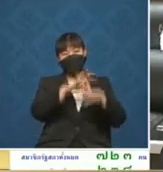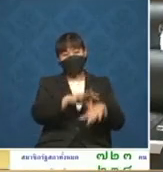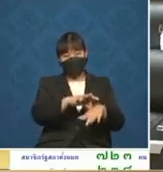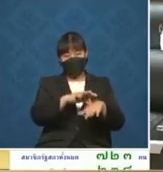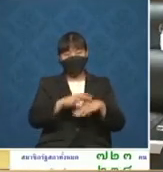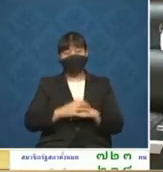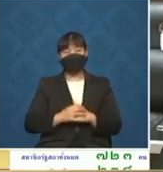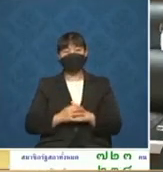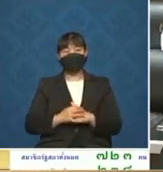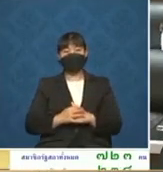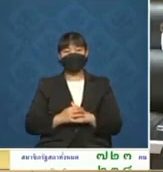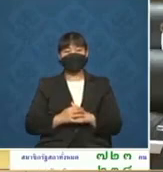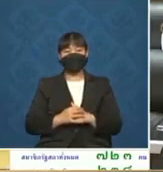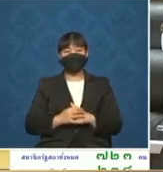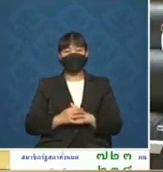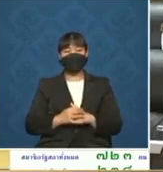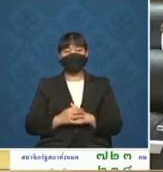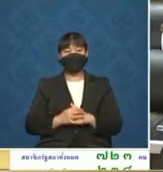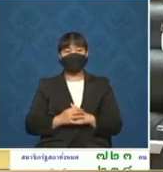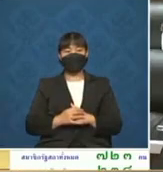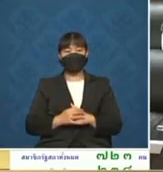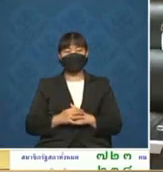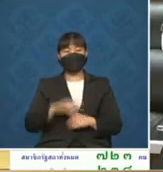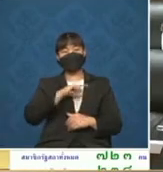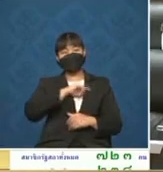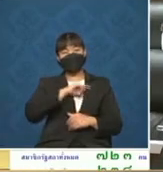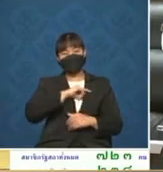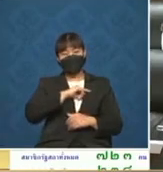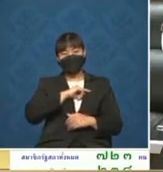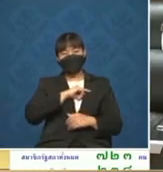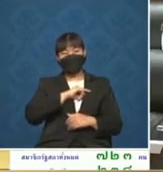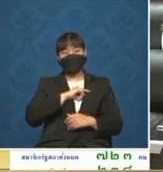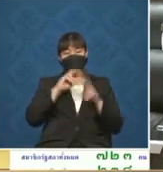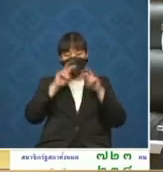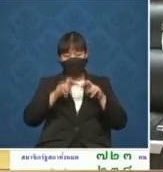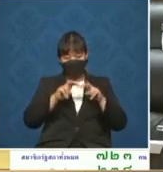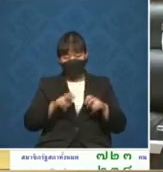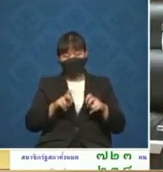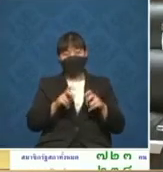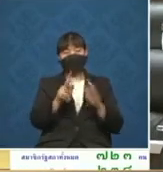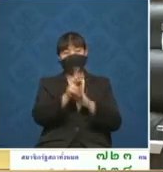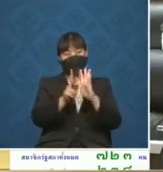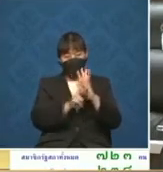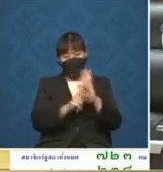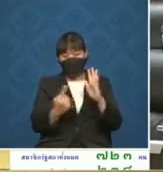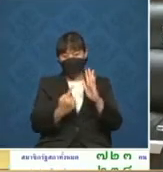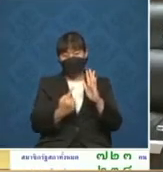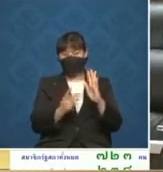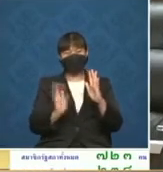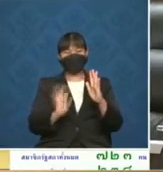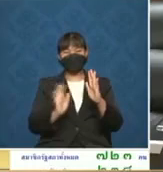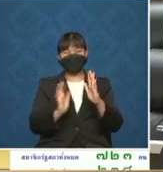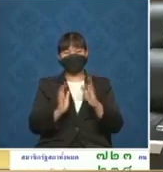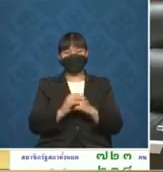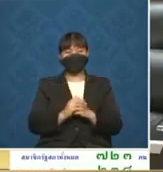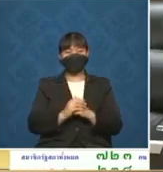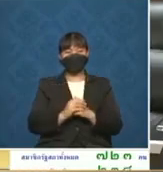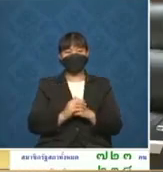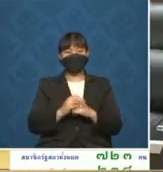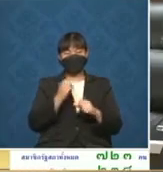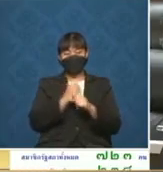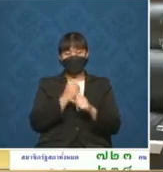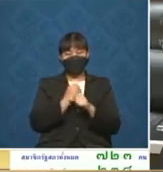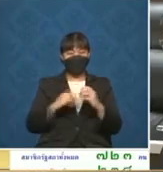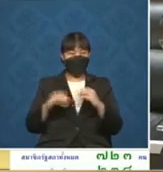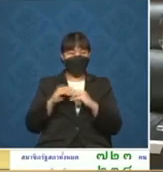ว่าปัจจุบันเหมือนระบอบสมบูรณาญาสิทธิราชอำนาจตุลาการเป็นความเท็จอย่างร้ายแรงฮะศาลใครจะเป็